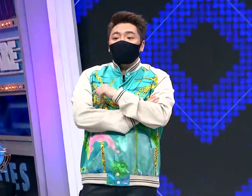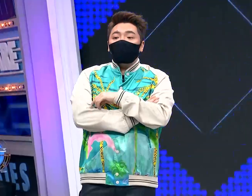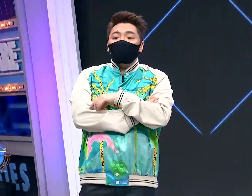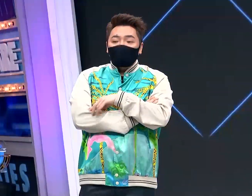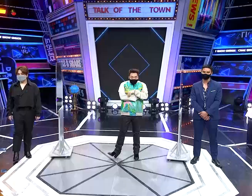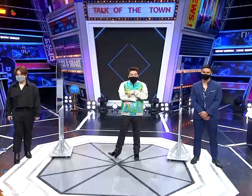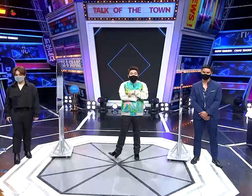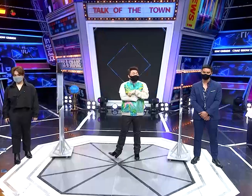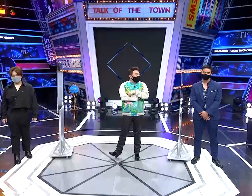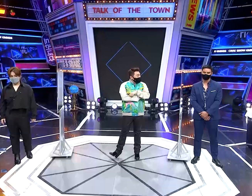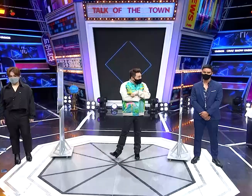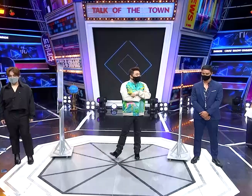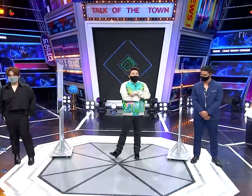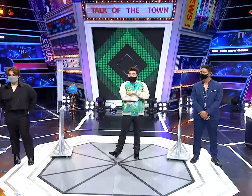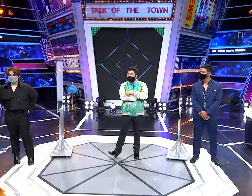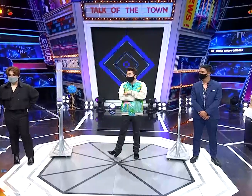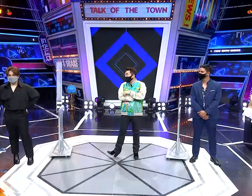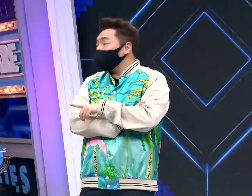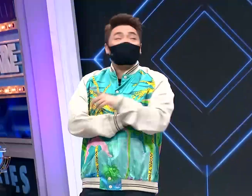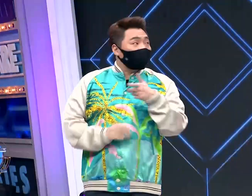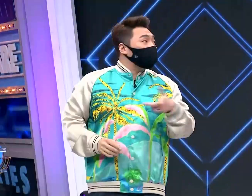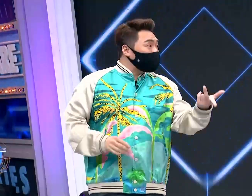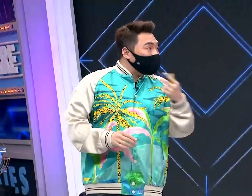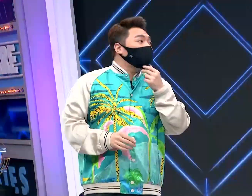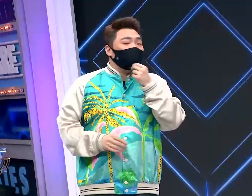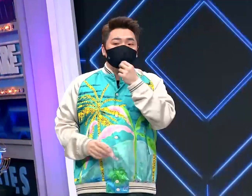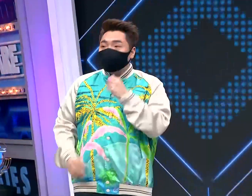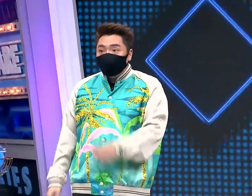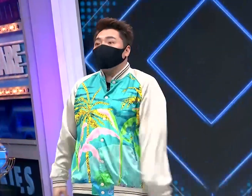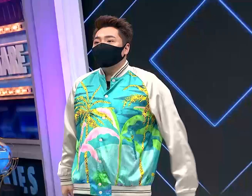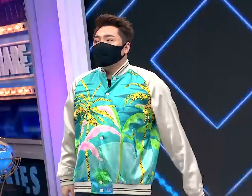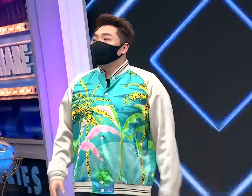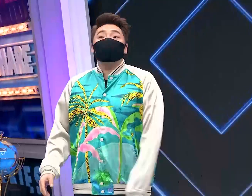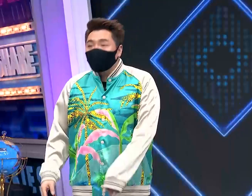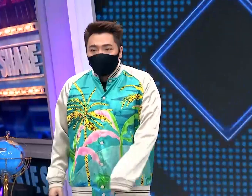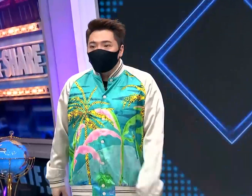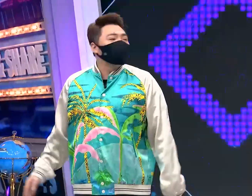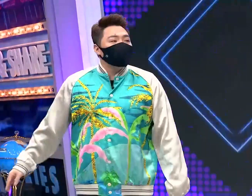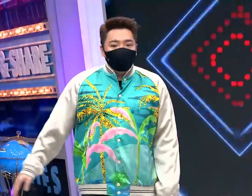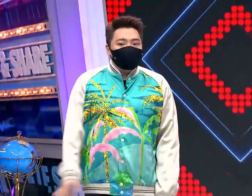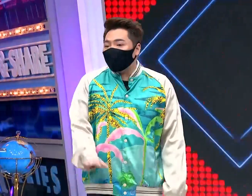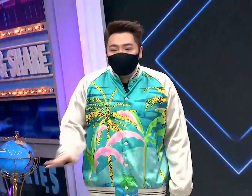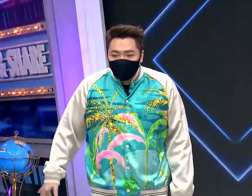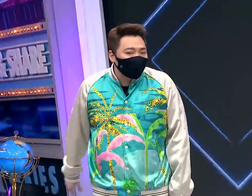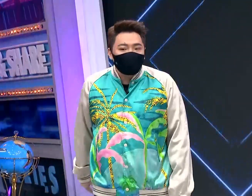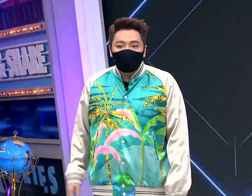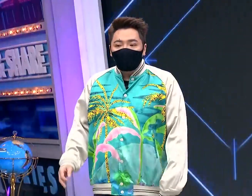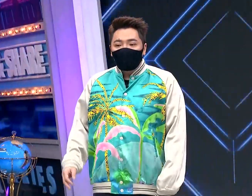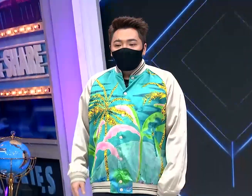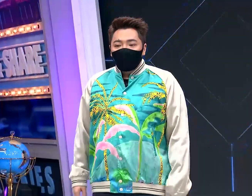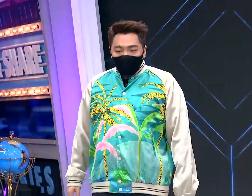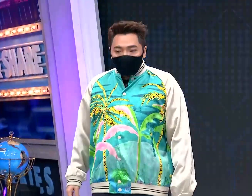ถเดินทางไปเรื่อยๆ จริงๆนางนอนบนรถฉันไปเยี่ยมนางหนูเพิ่งลงจากรถค่ะมาถ่ายกับพี่อะไรอย่างนี้เลยนะวันนี้โอ้โหเวลานางเหลือเ